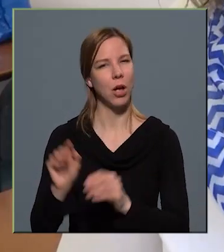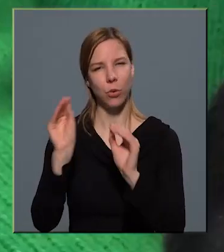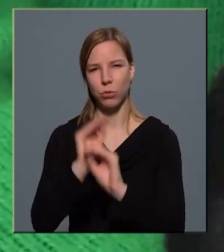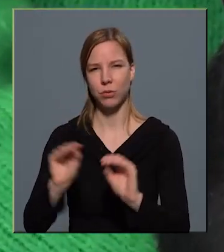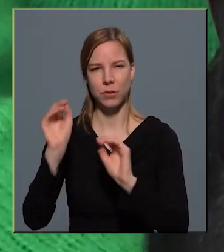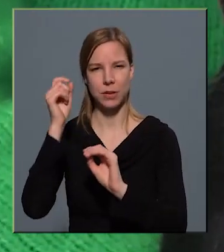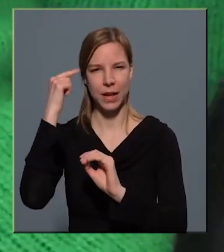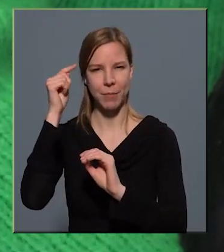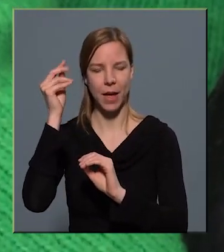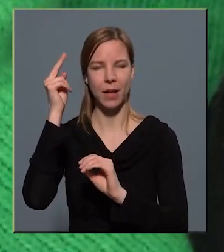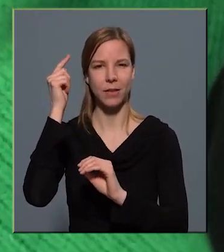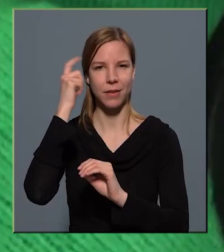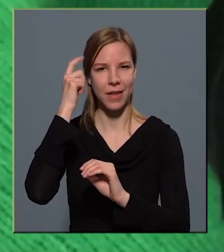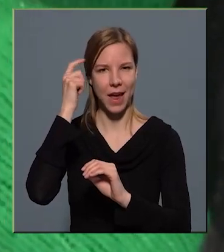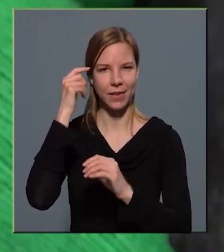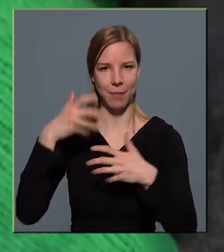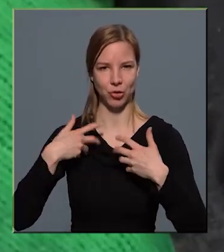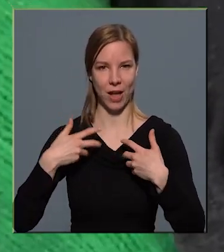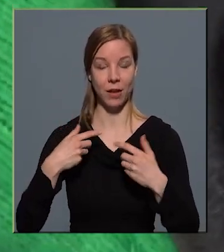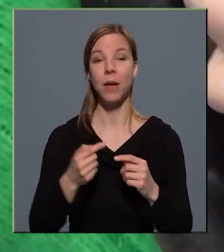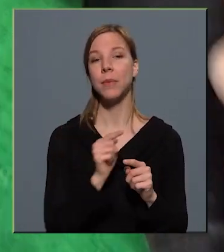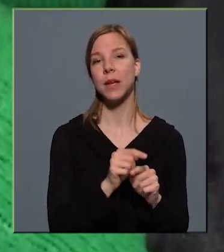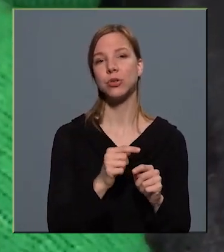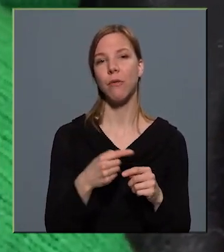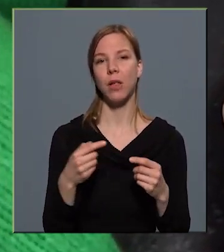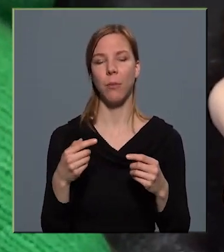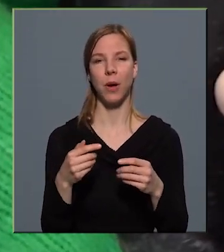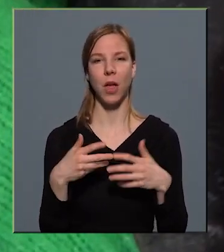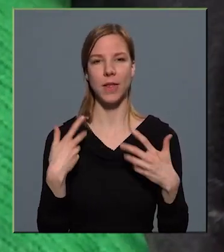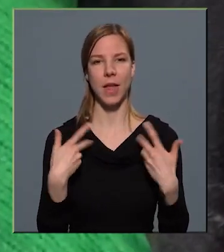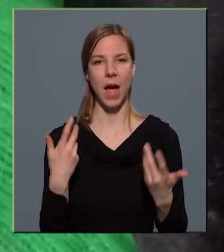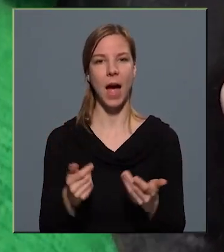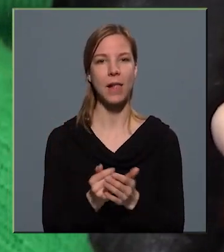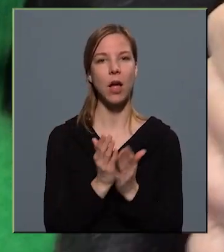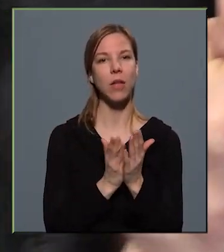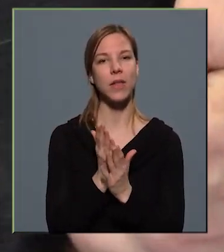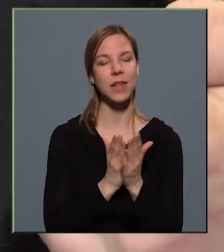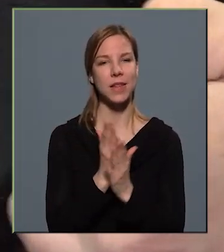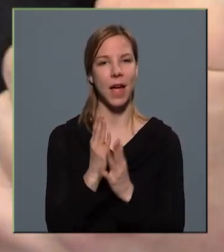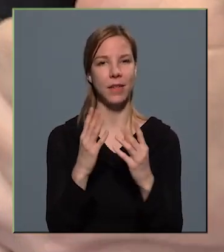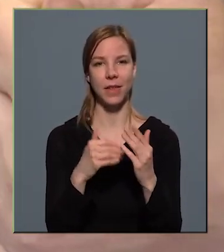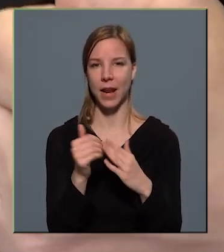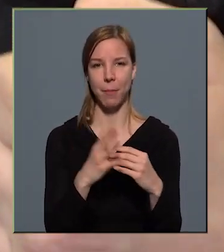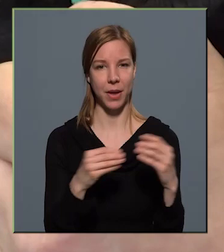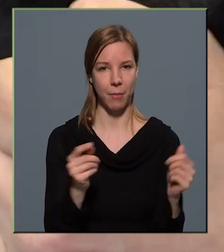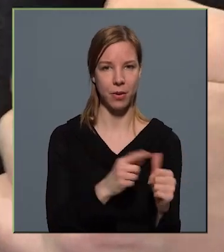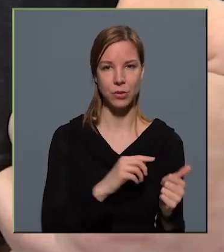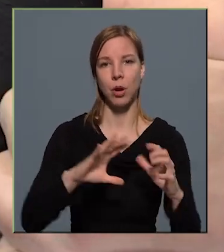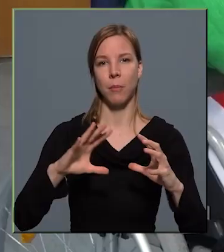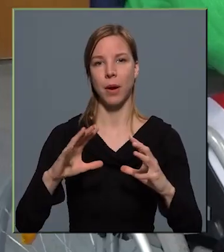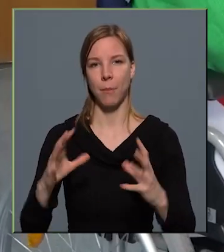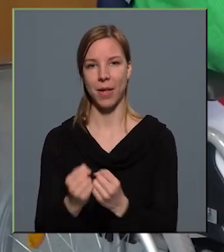állatok. És igen, az állatasszisztált terápiában, a mentésben mindenhol milyen fontos szerepük van. Főleg ez volt az